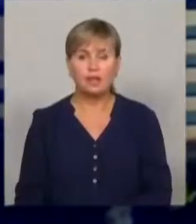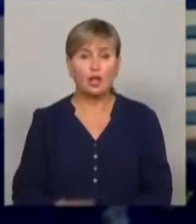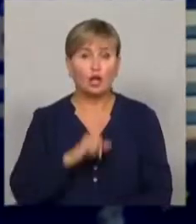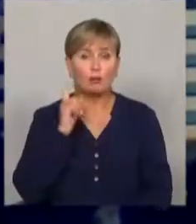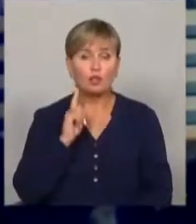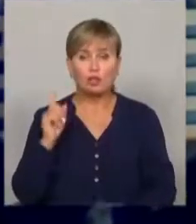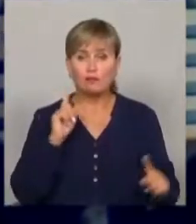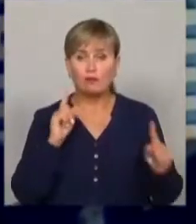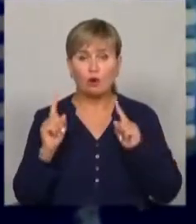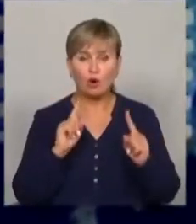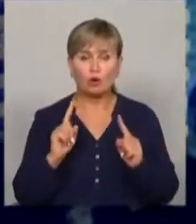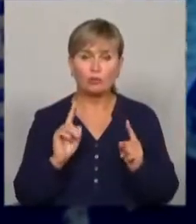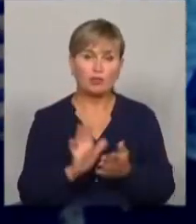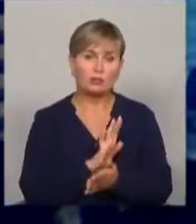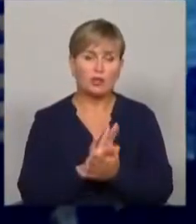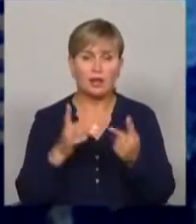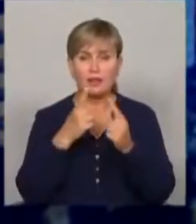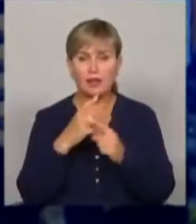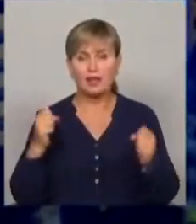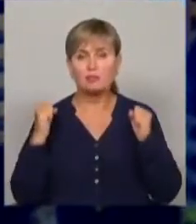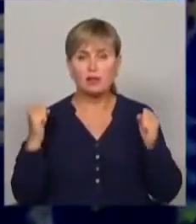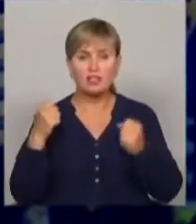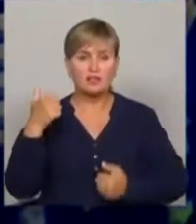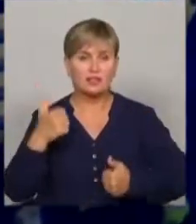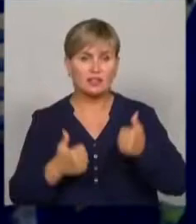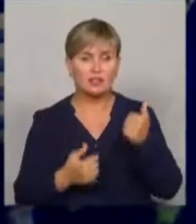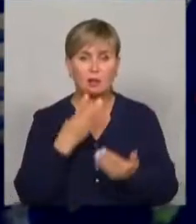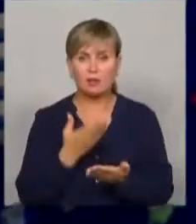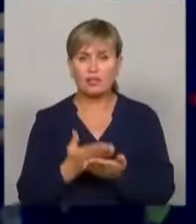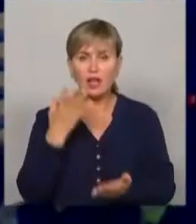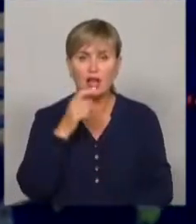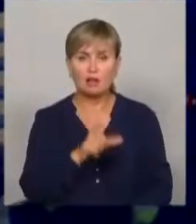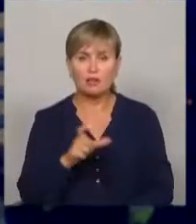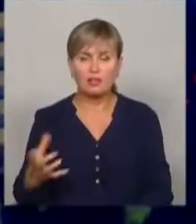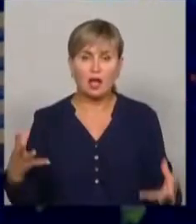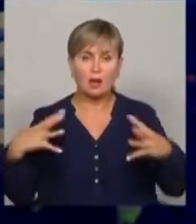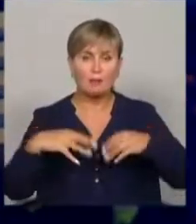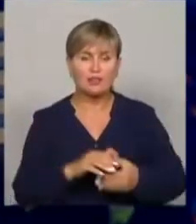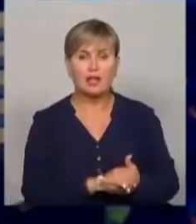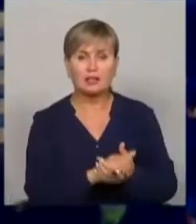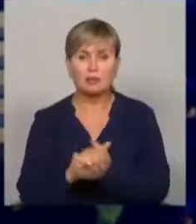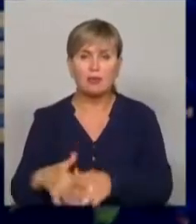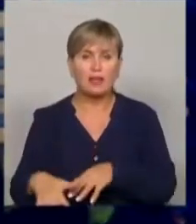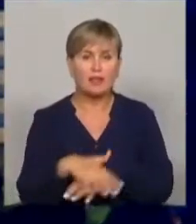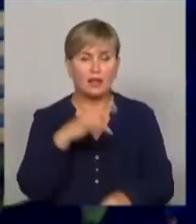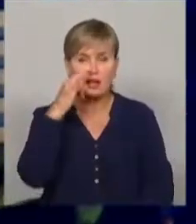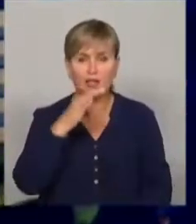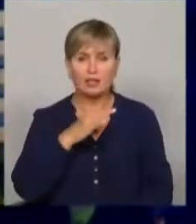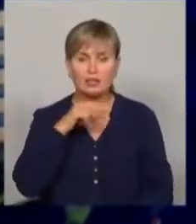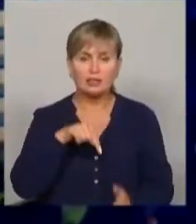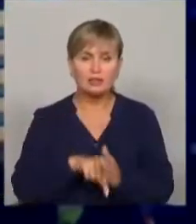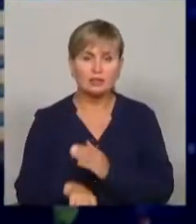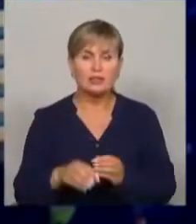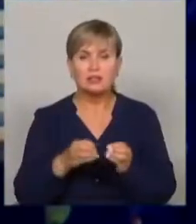Молодежные форумы, благотворительные акции, спортивные состязания. Представители алматинских объединений Ассамблеи народа Казахстана анонсировали